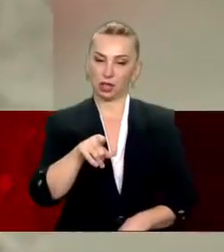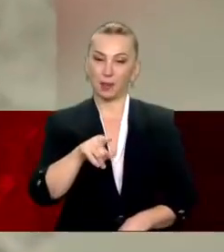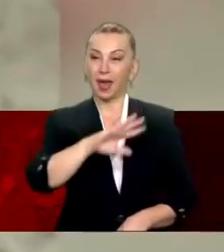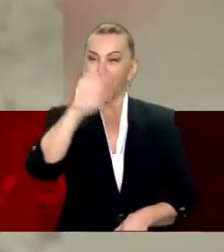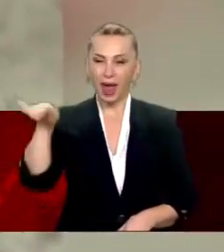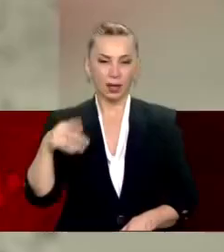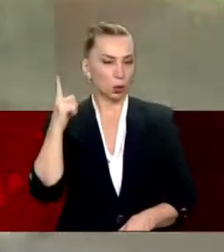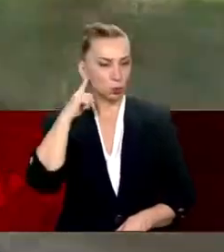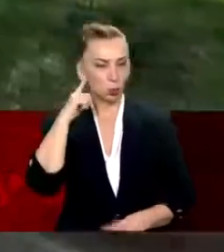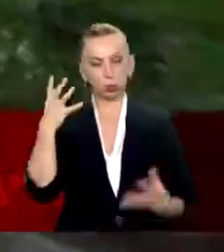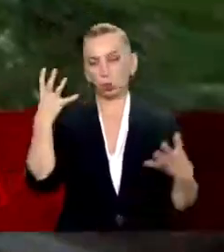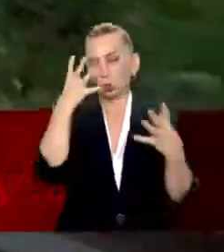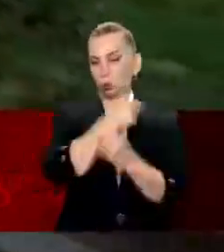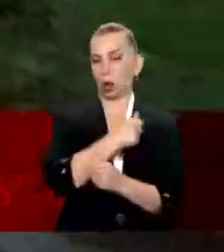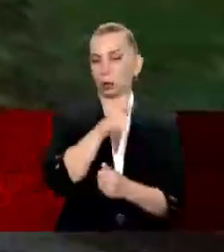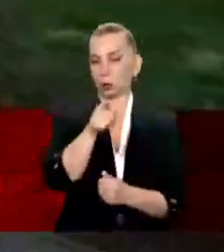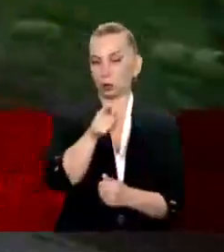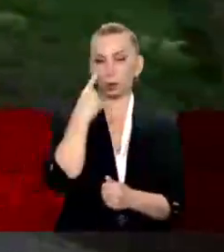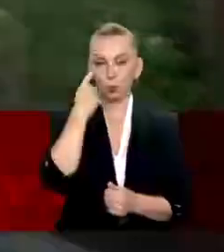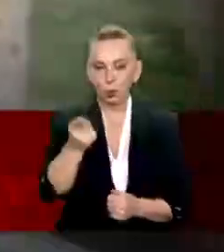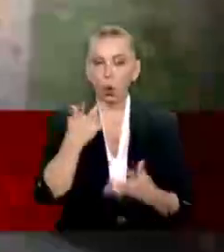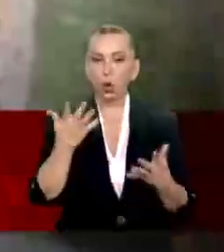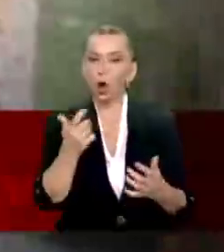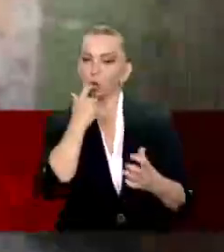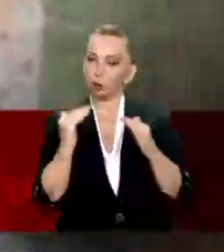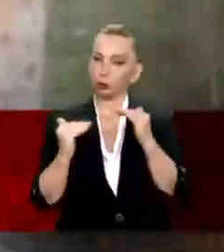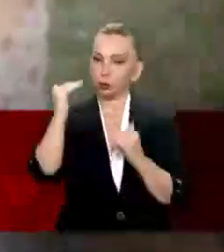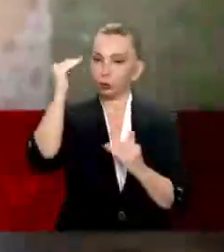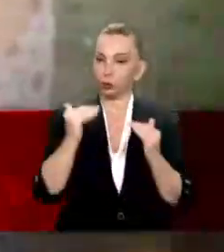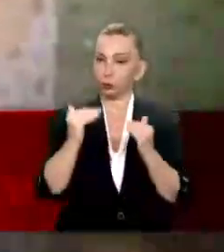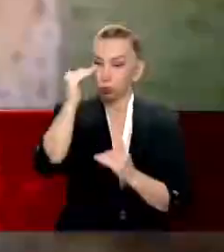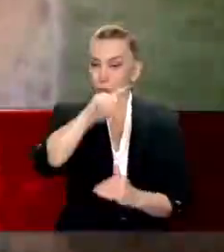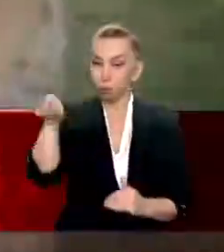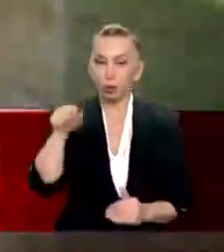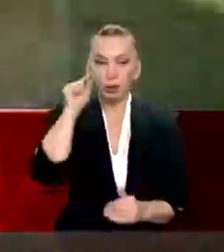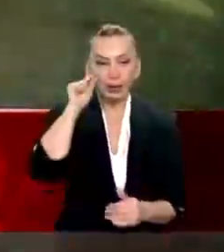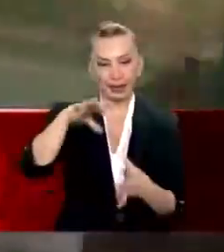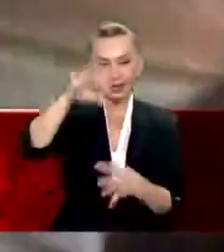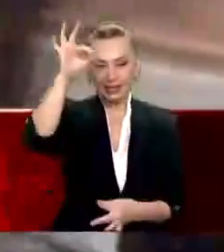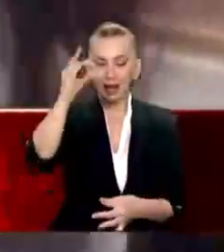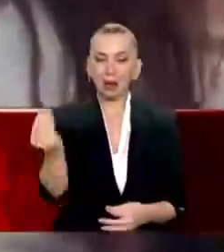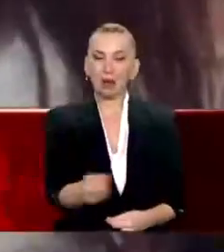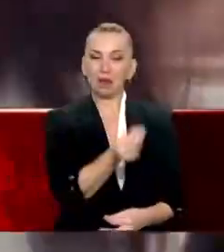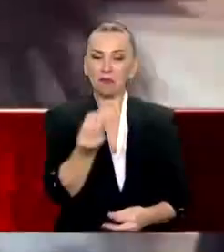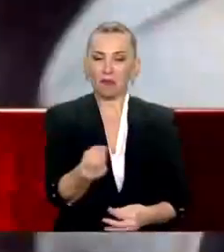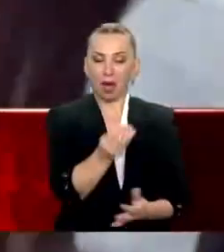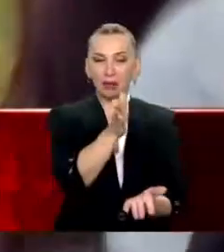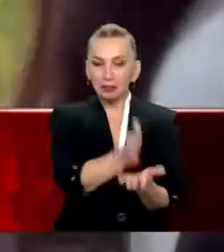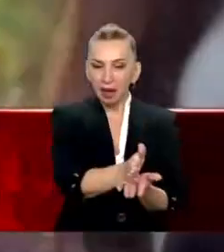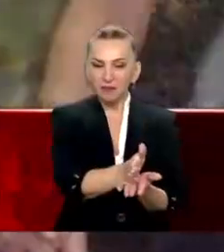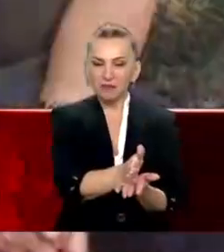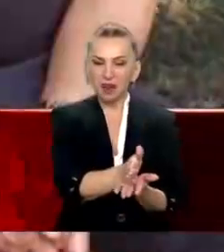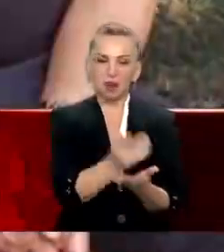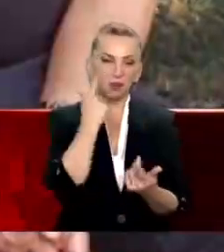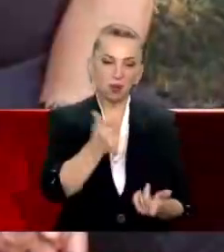duyduğu utancın özetiydi o sözler. Koca koca insanlar o küçücük tabutun başında yüzlerini yerden